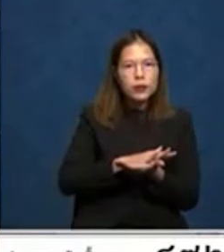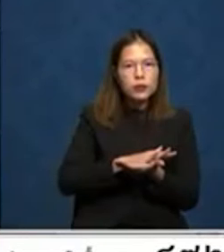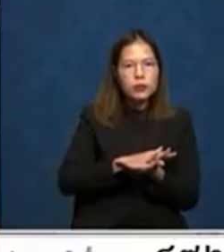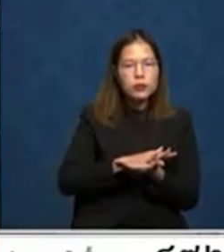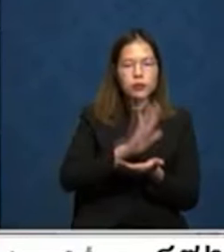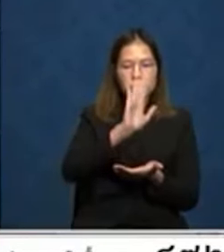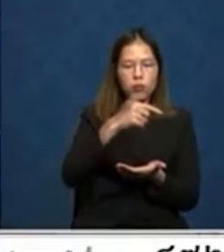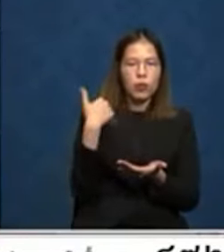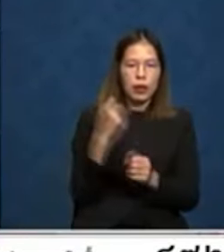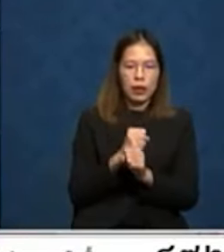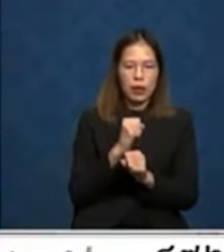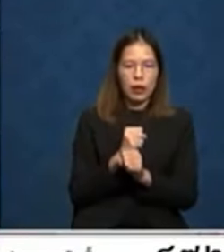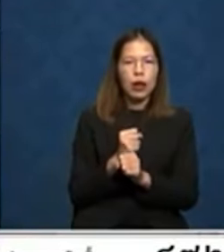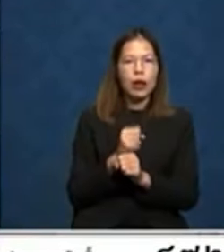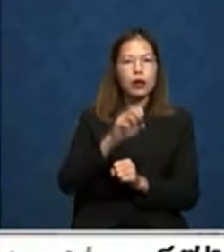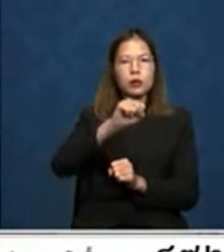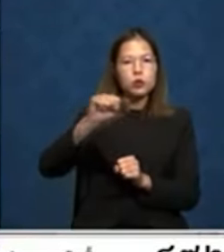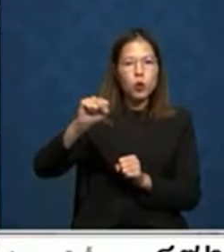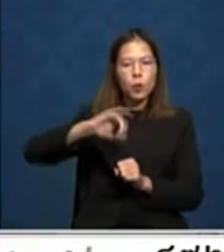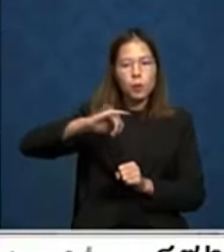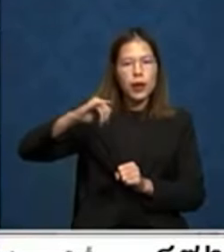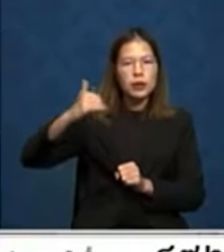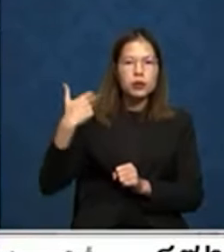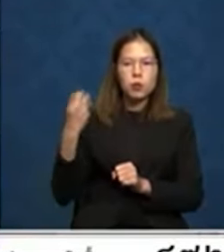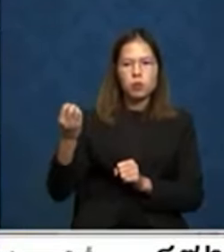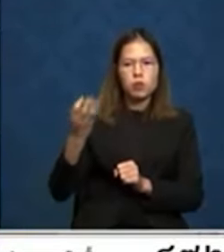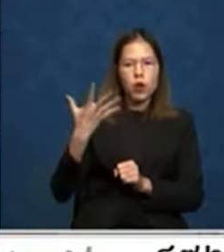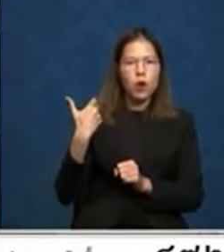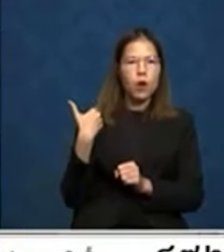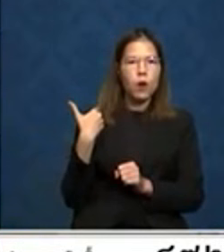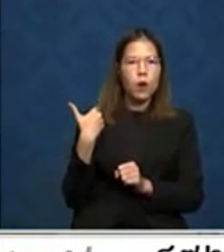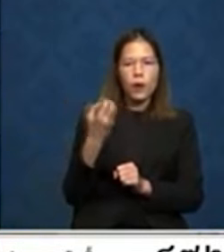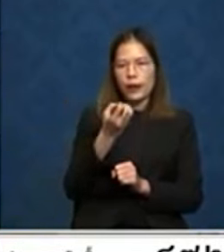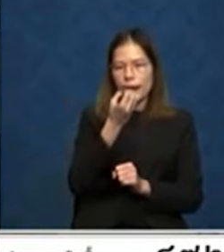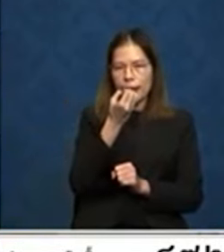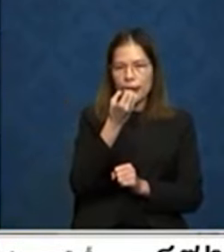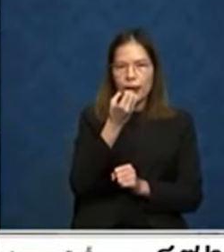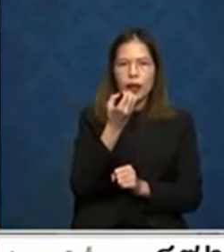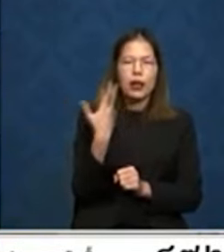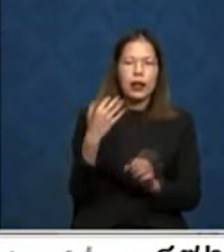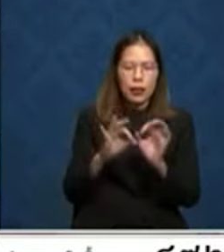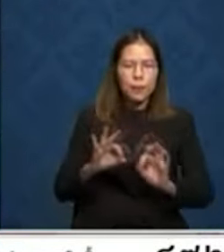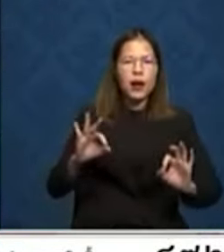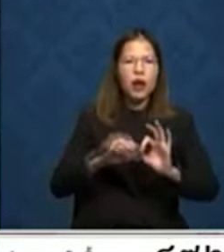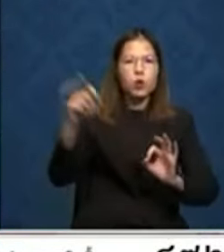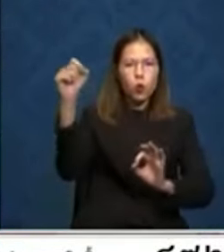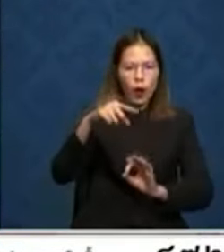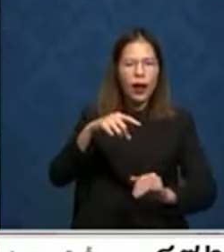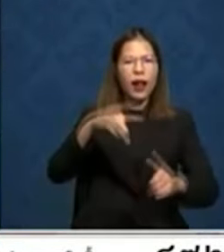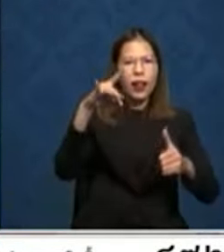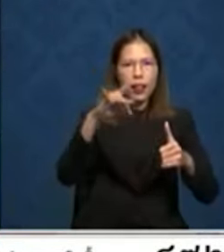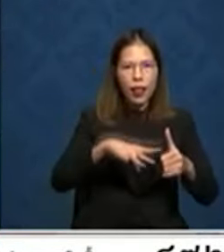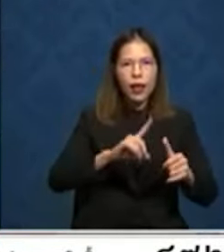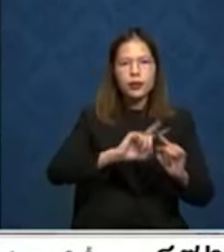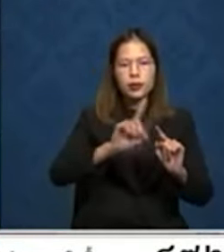ได้ยินว่าท่านสมาชิกสภาผู้แทนราษฎรบางท่านบอกว่าปากท้องสำคัญกว่าความรุนแรงปัญหาความรุนแรงที่มีต่อ